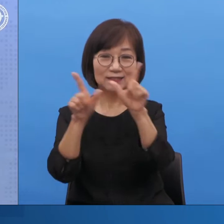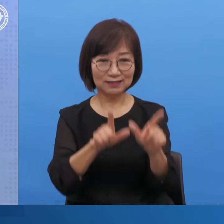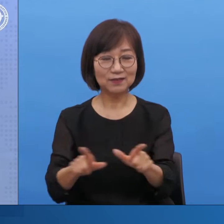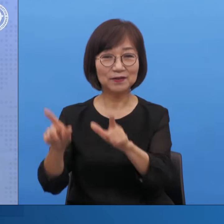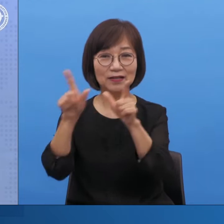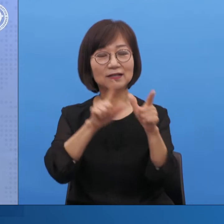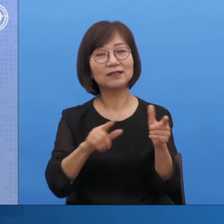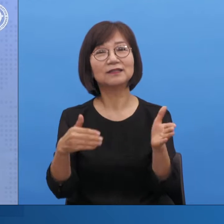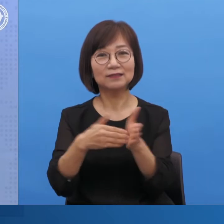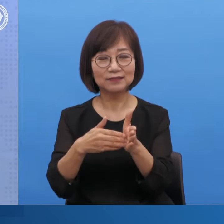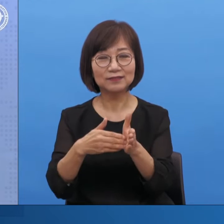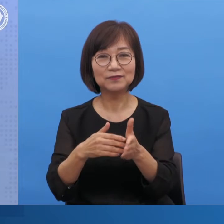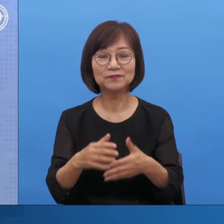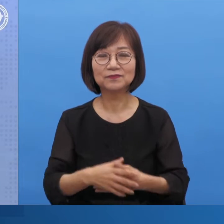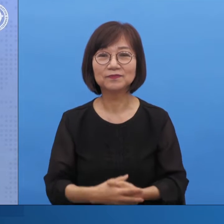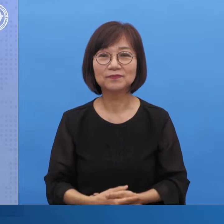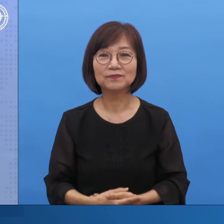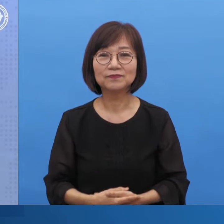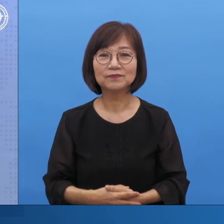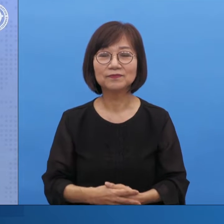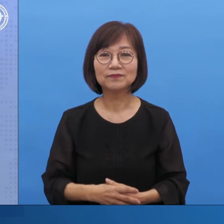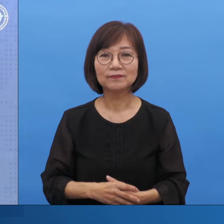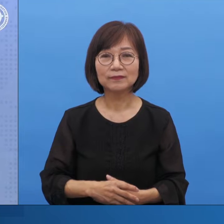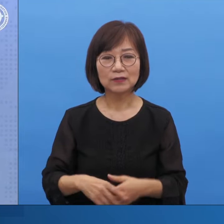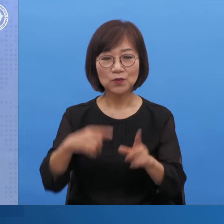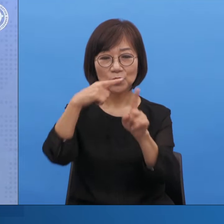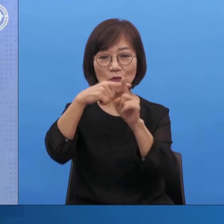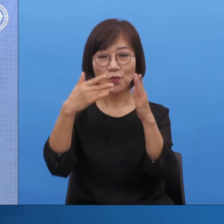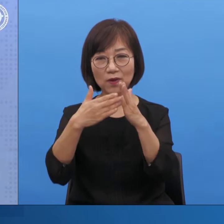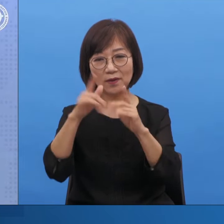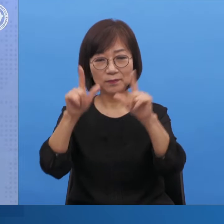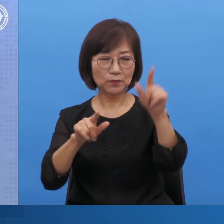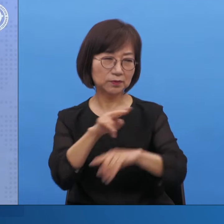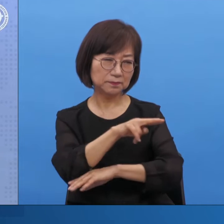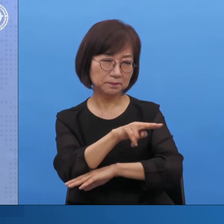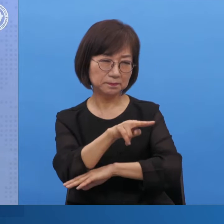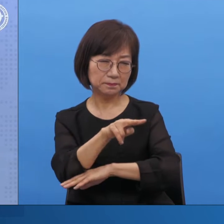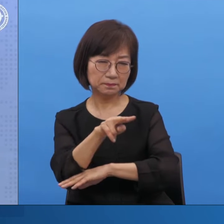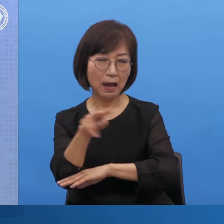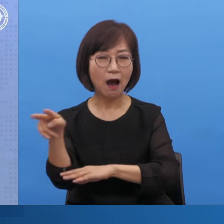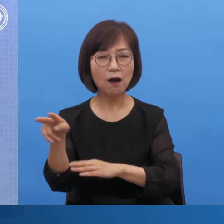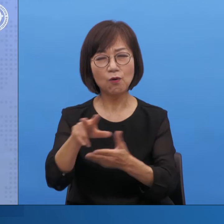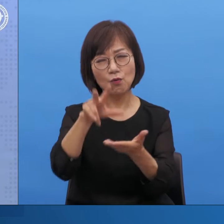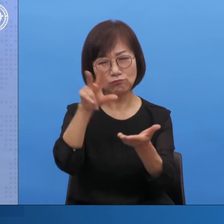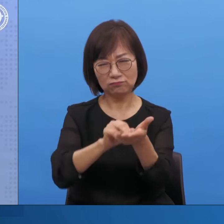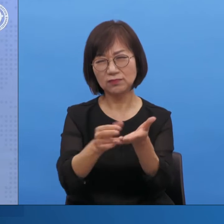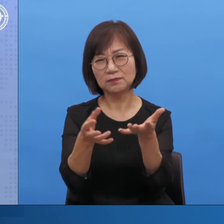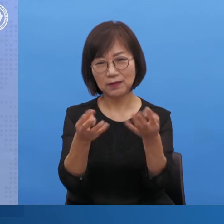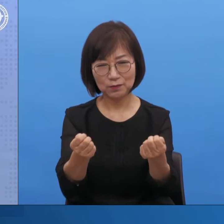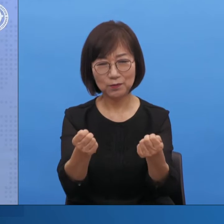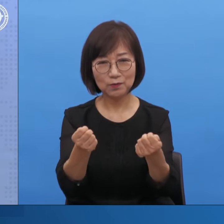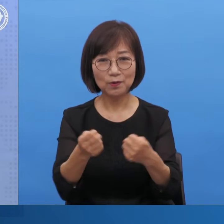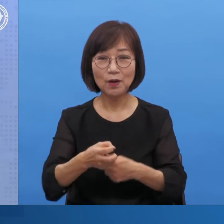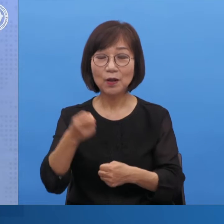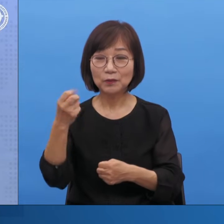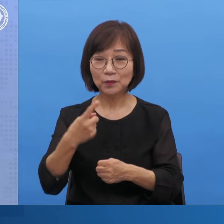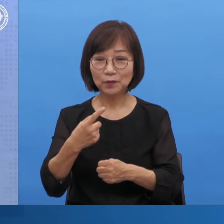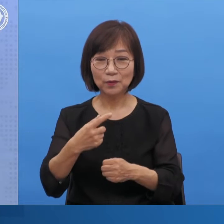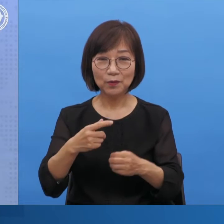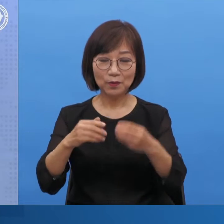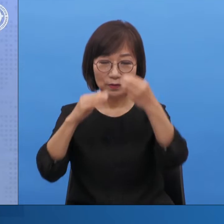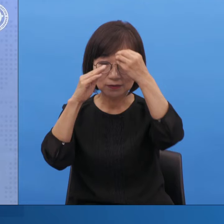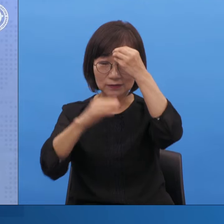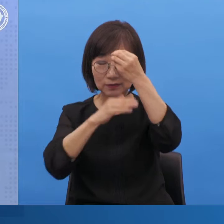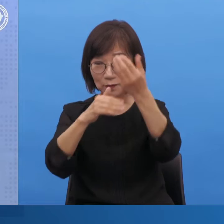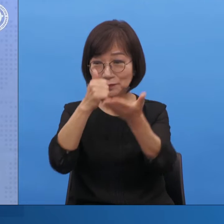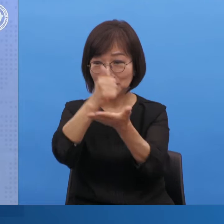faith over 70 years. 교회들 문제 많아요. And there's so many issues and problems inside the churches. 교인들이 많은 기도 응답 받고 하는 사람 별로 못